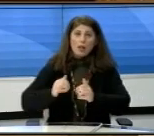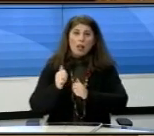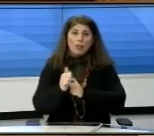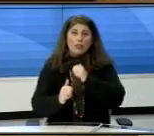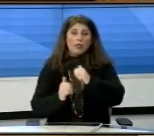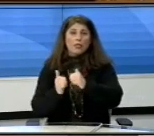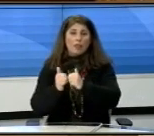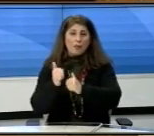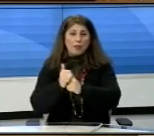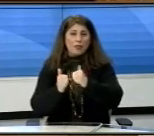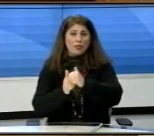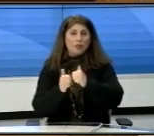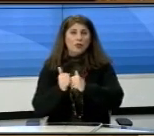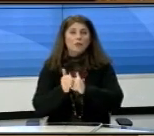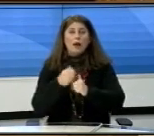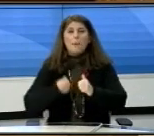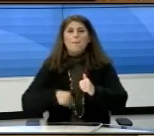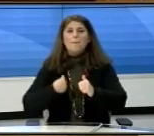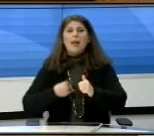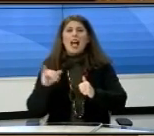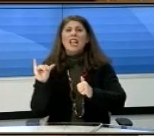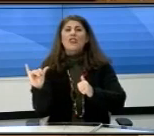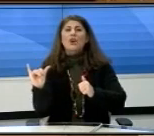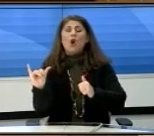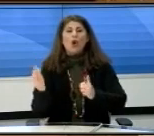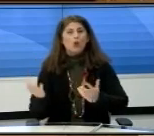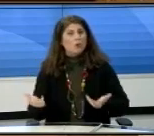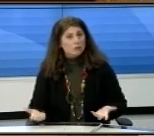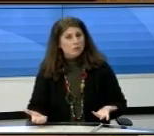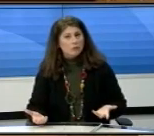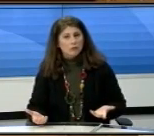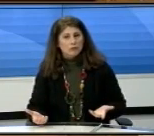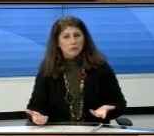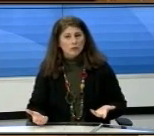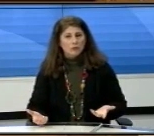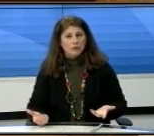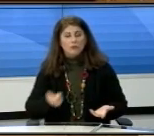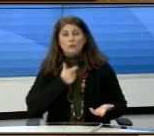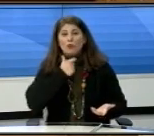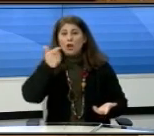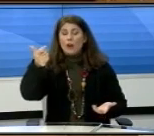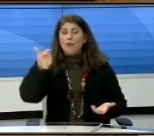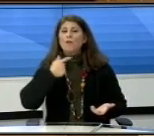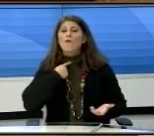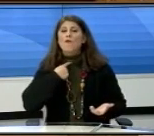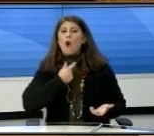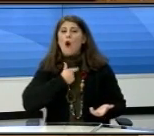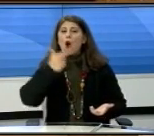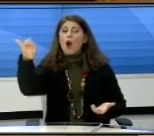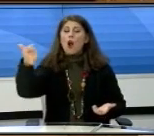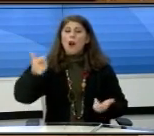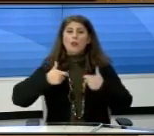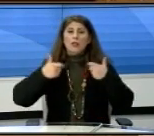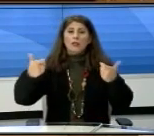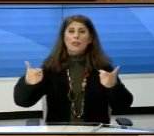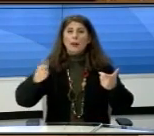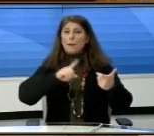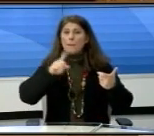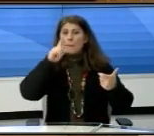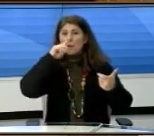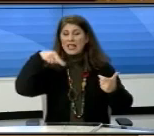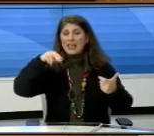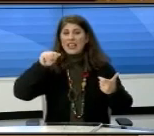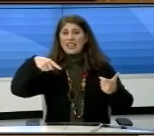του μέλλοντος που είναι το πράσινο υδρογόνο? Θα ορθώσουμε τις φωνές μας εναντίον της νατοϊκής